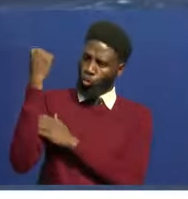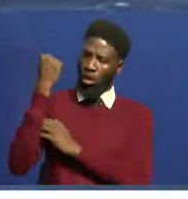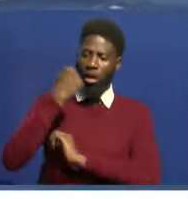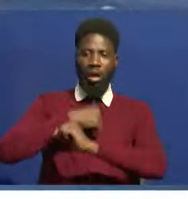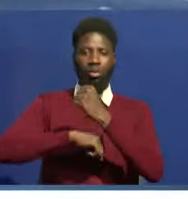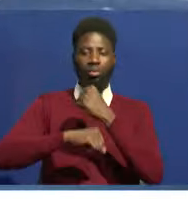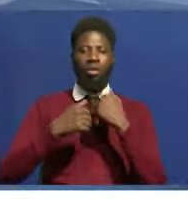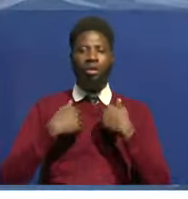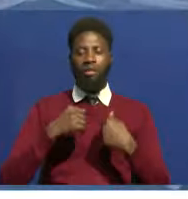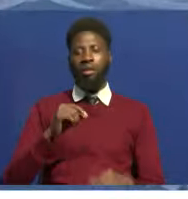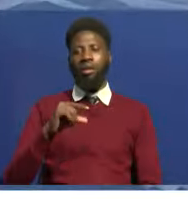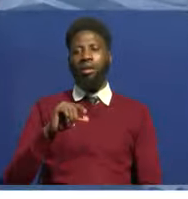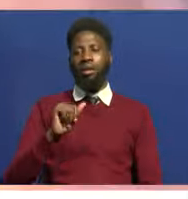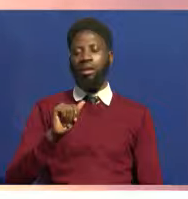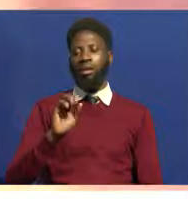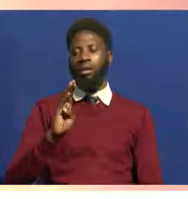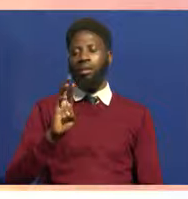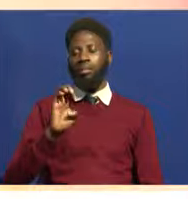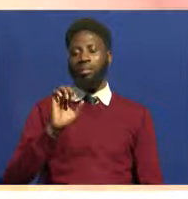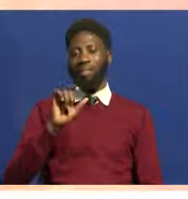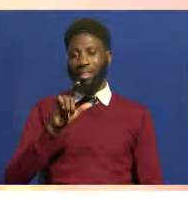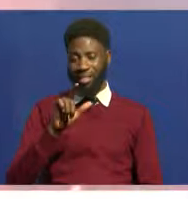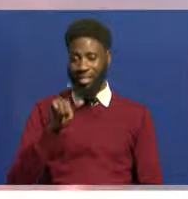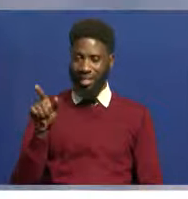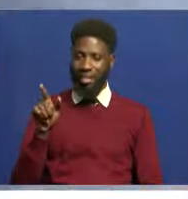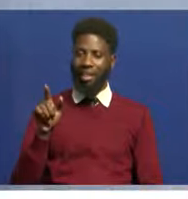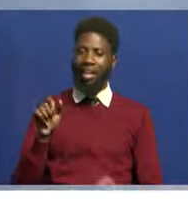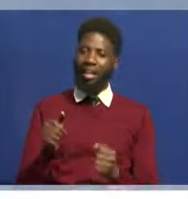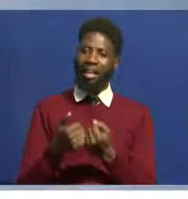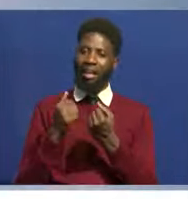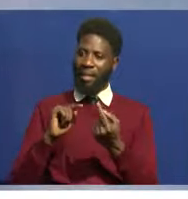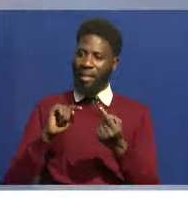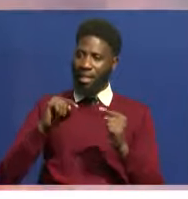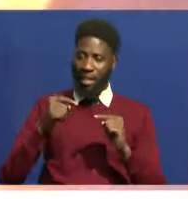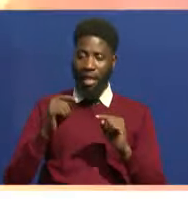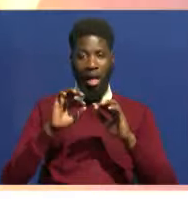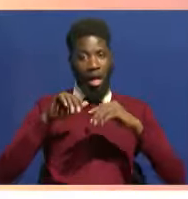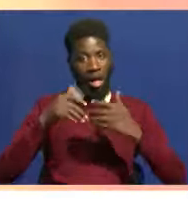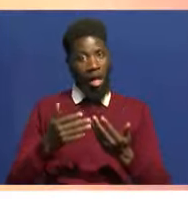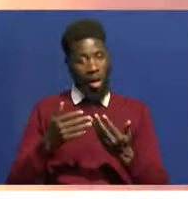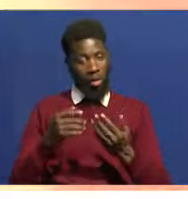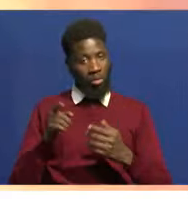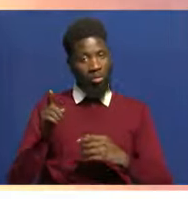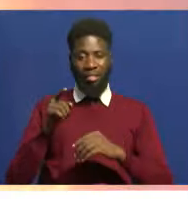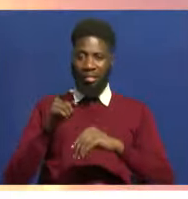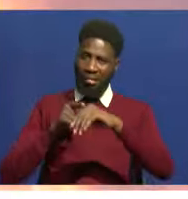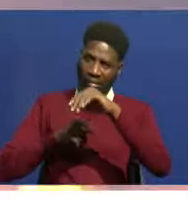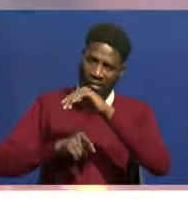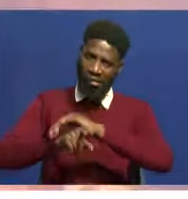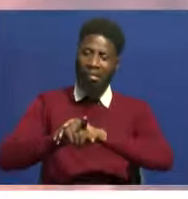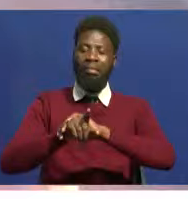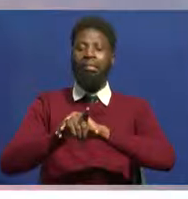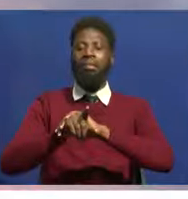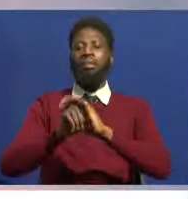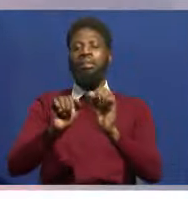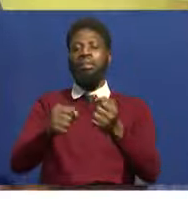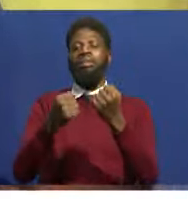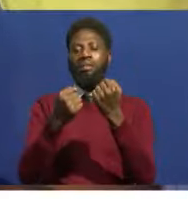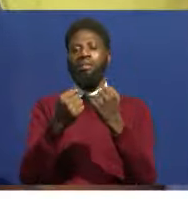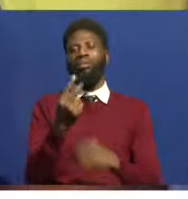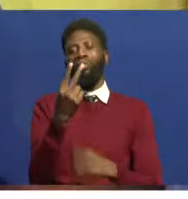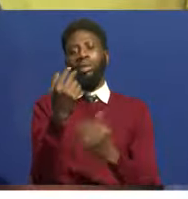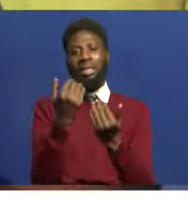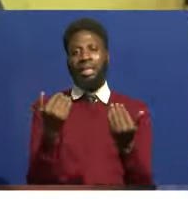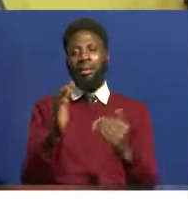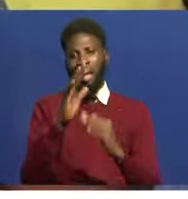Gabriel nganga alipata majeraha pale alipohatarisha Maisha yake kuwanusuru watoto wawili waliokwama ndani ya nyumba Yao